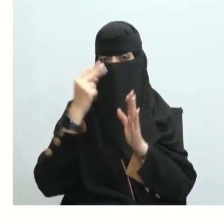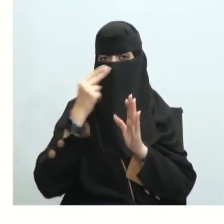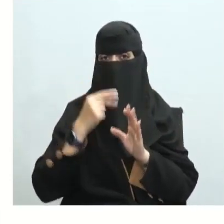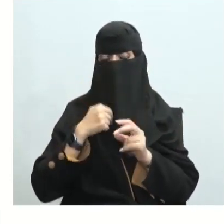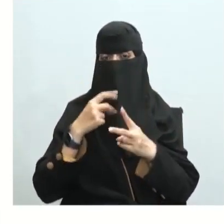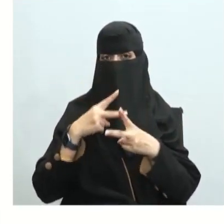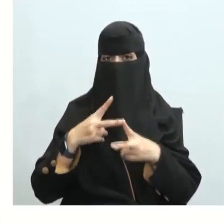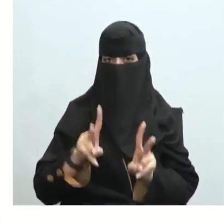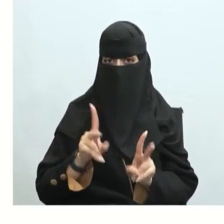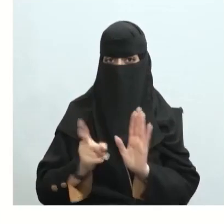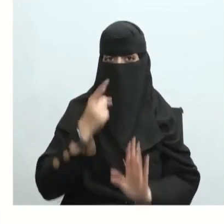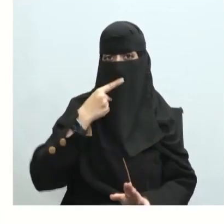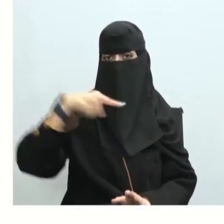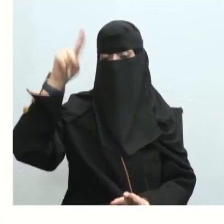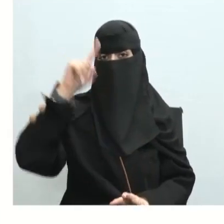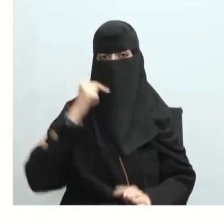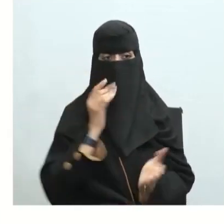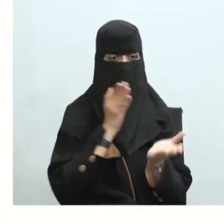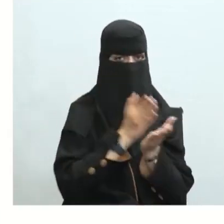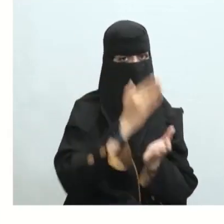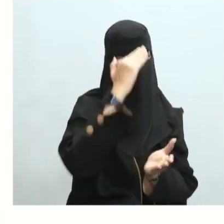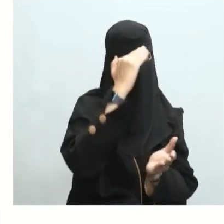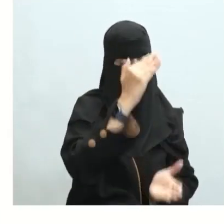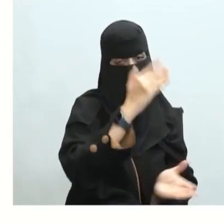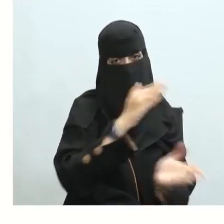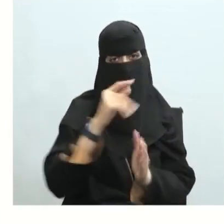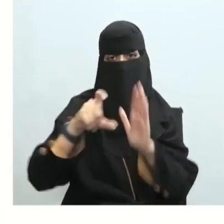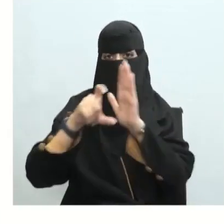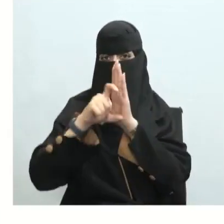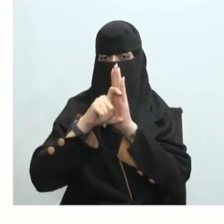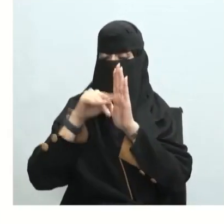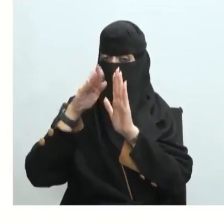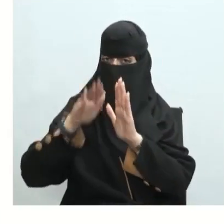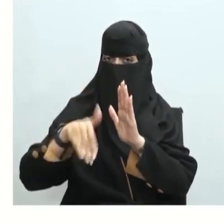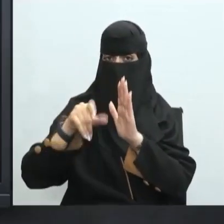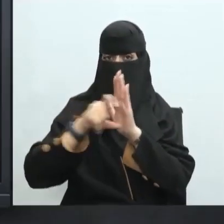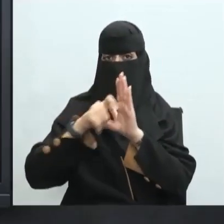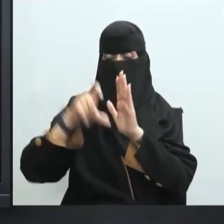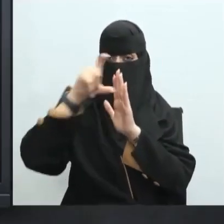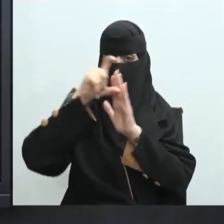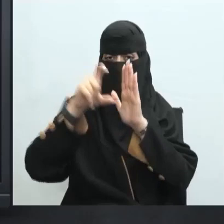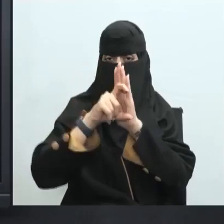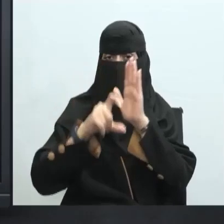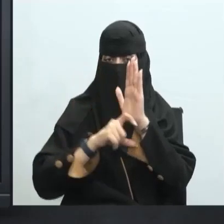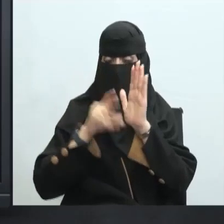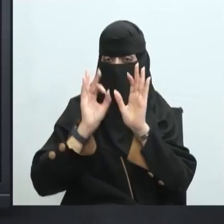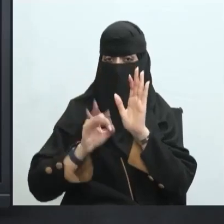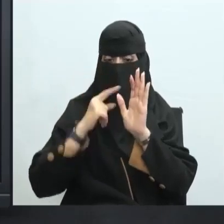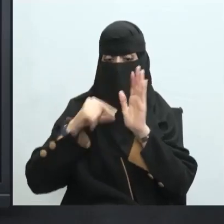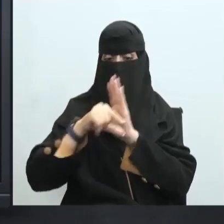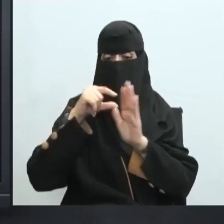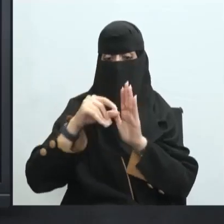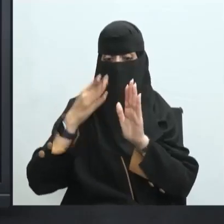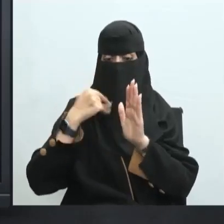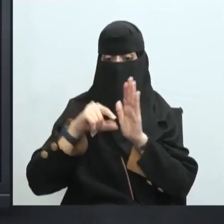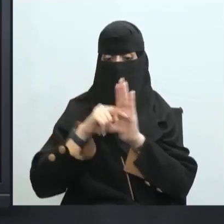الافتتاح اللي هي البسمله التوجيه والتحيه العرض اللي هو الوسط طبعا هي مقدمه وسط وخاتمه موضوع الشكوى والطلب والاضرار